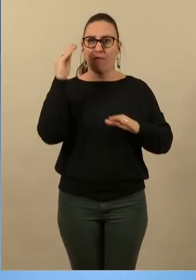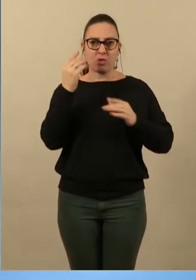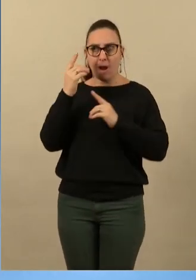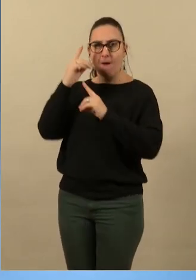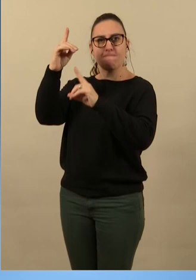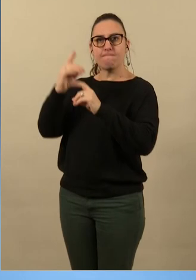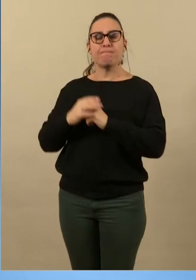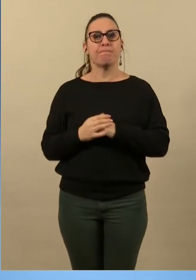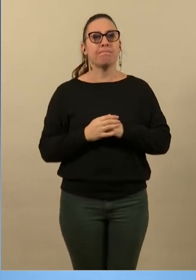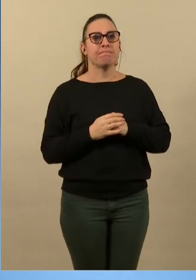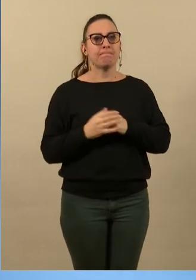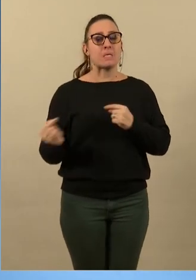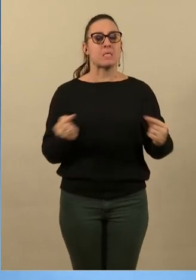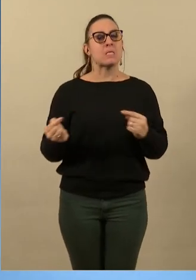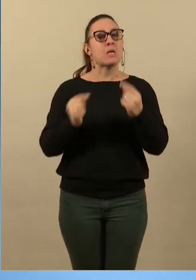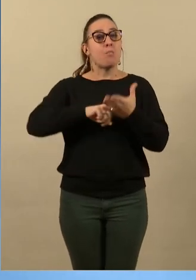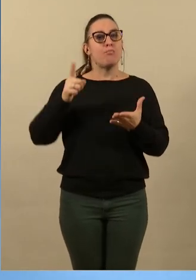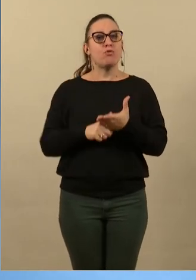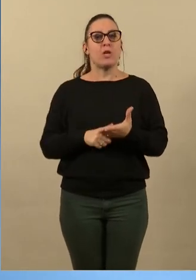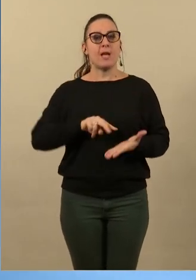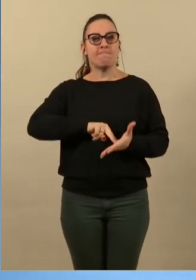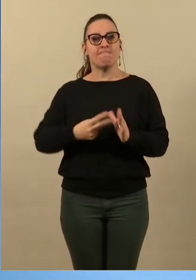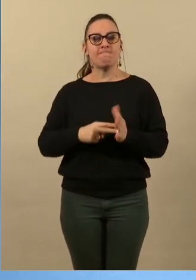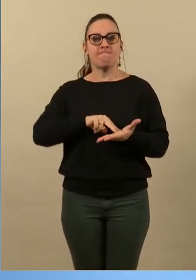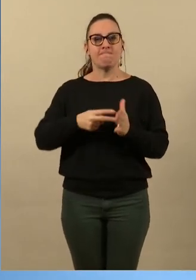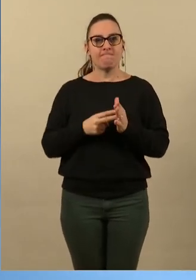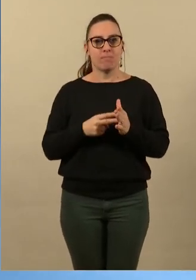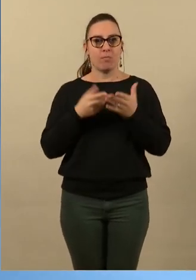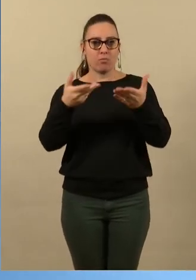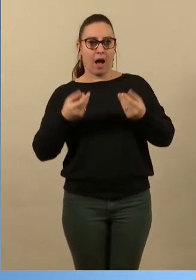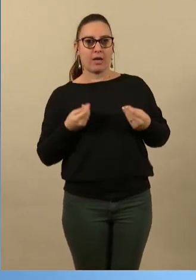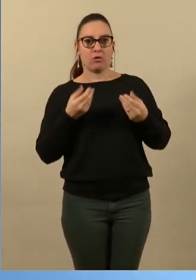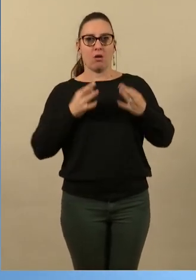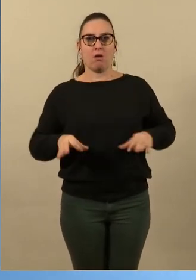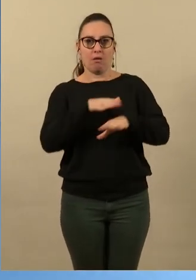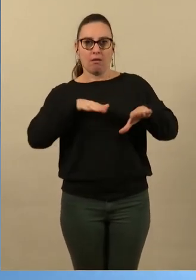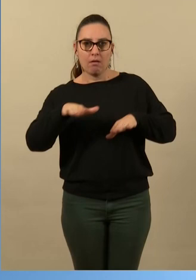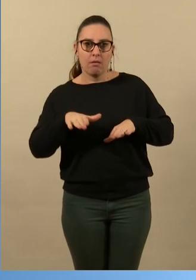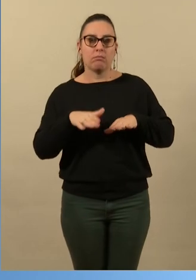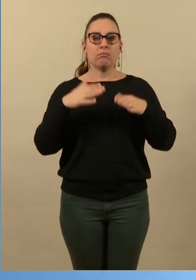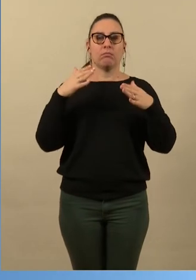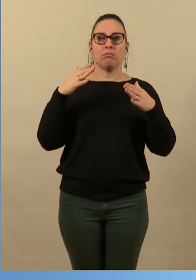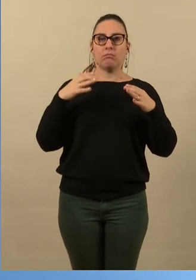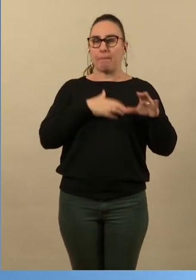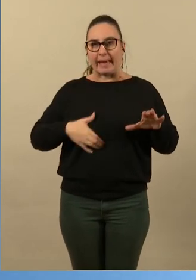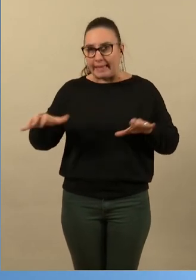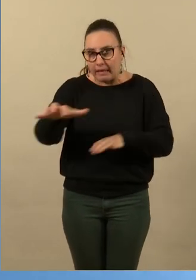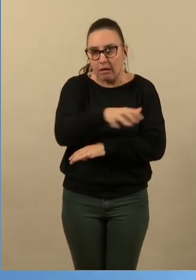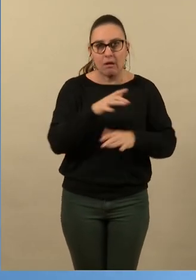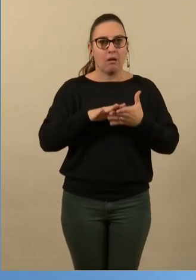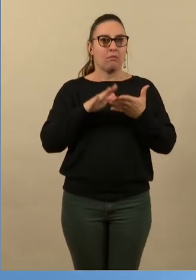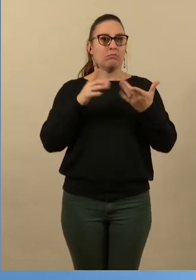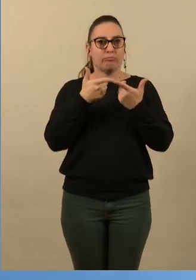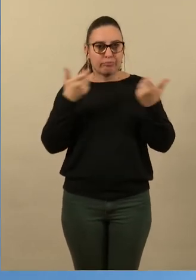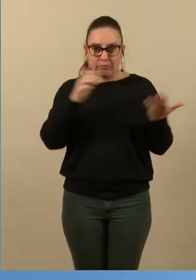intervient dans un contexte de tension budgétaire pour les organisateurs d'accueil périscolaire collectivité et association alors qu'ils ont plus